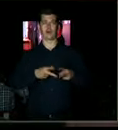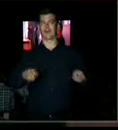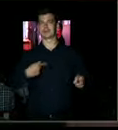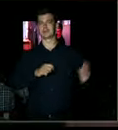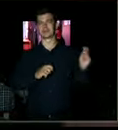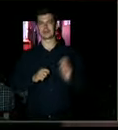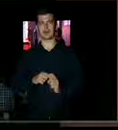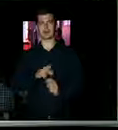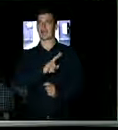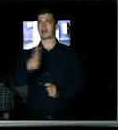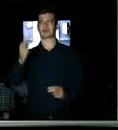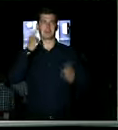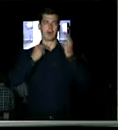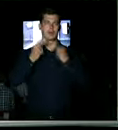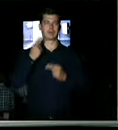mnie malują,